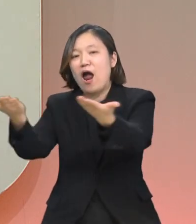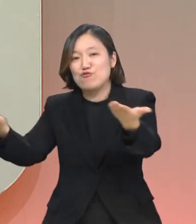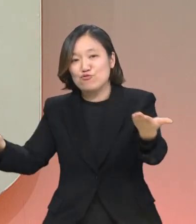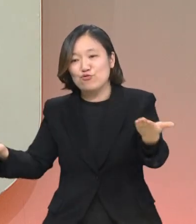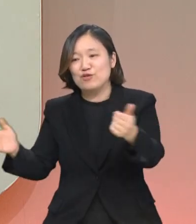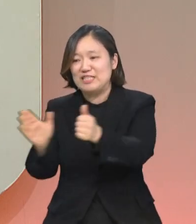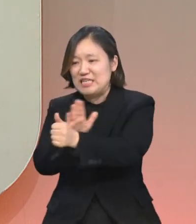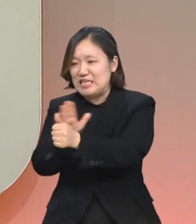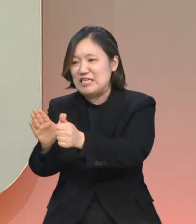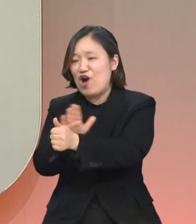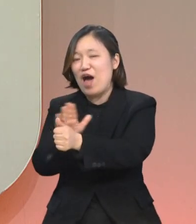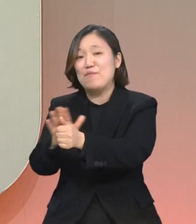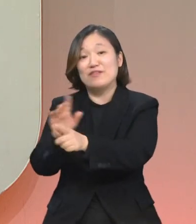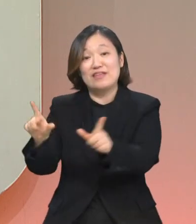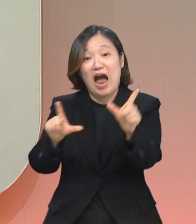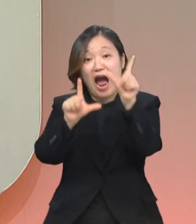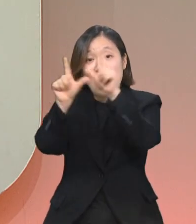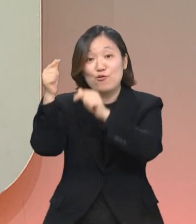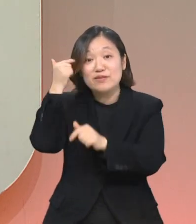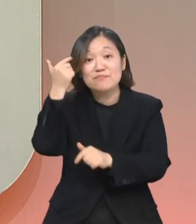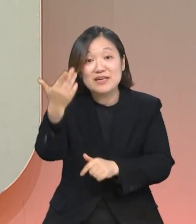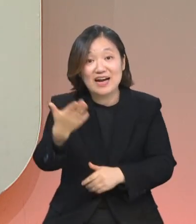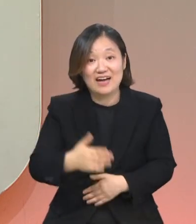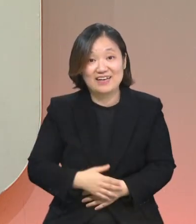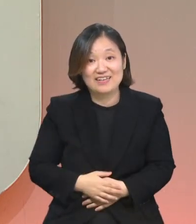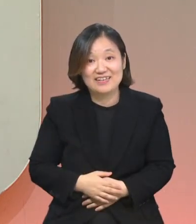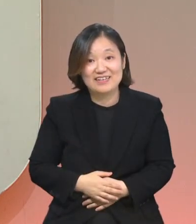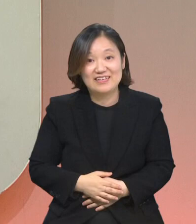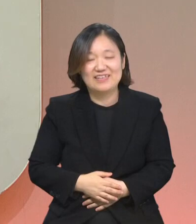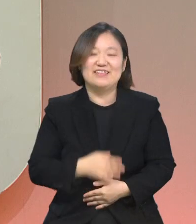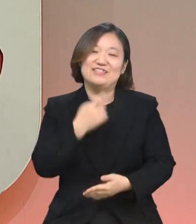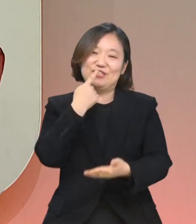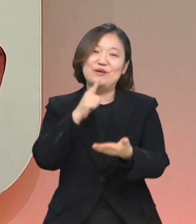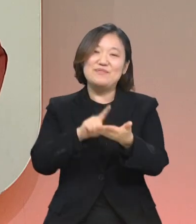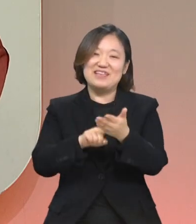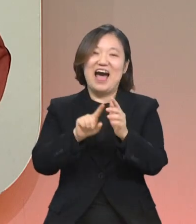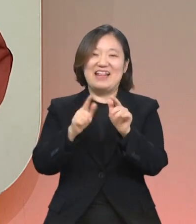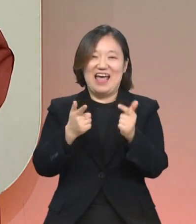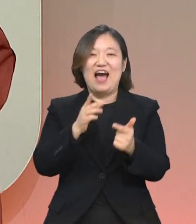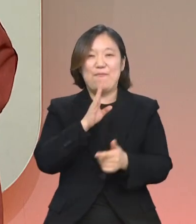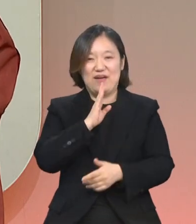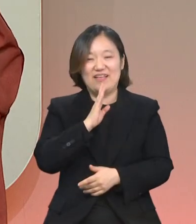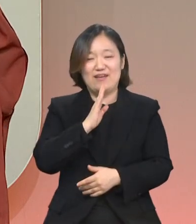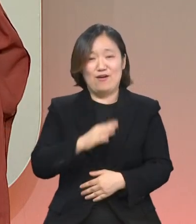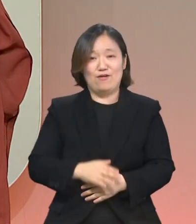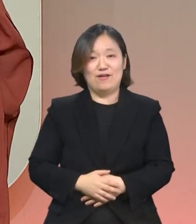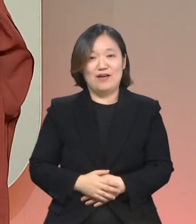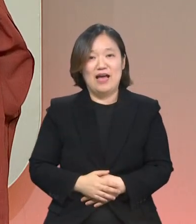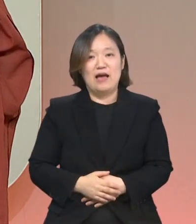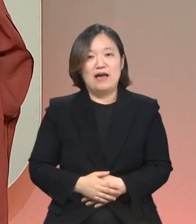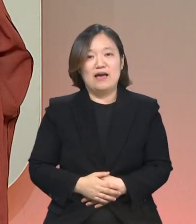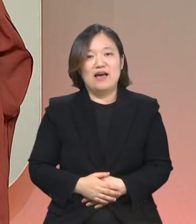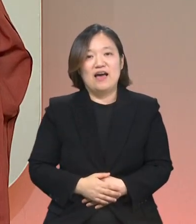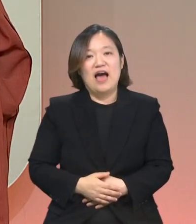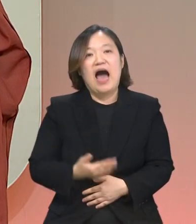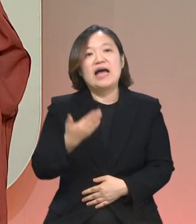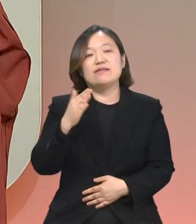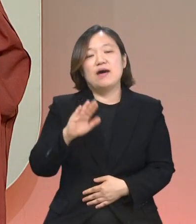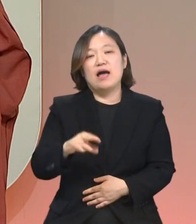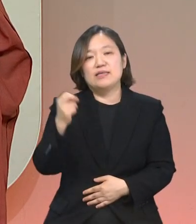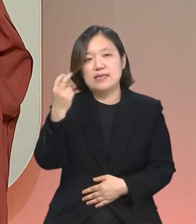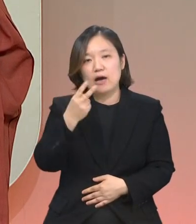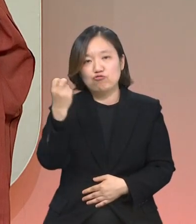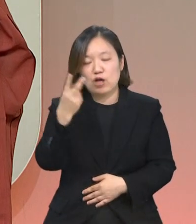사람들을 대하면서 살아가십니까 참 쉽지가 않죠 그래서 제가 늘 드리는 이야기가 자꾸